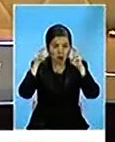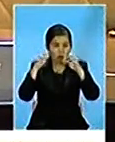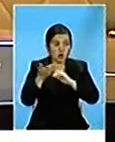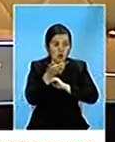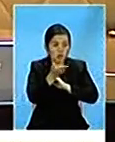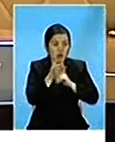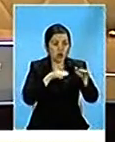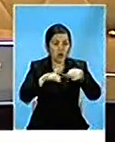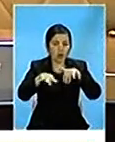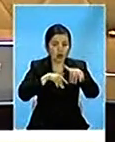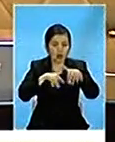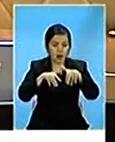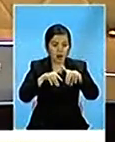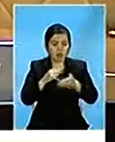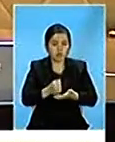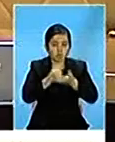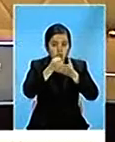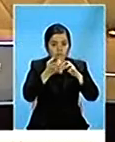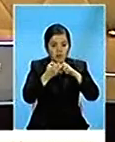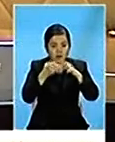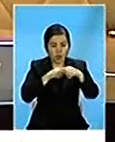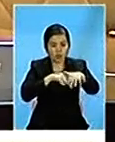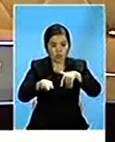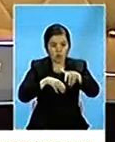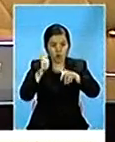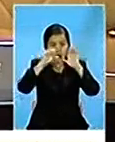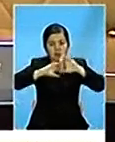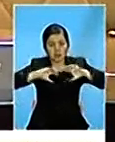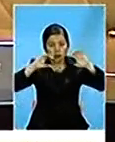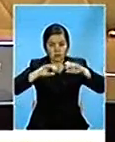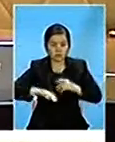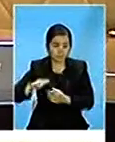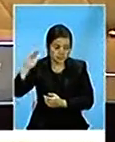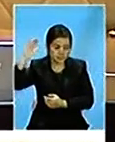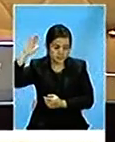แก้ไขปัญหาความเดือดร้อนของราษฎรด้วยท่านทวิทย์มีอะไร